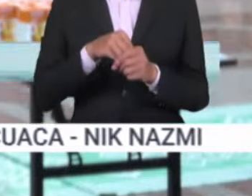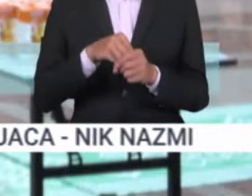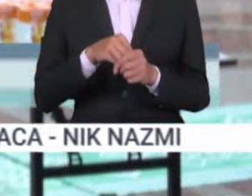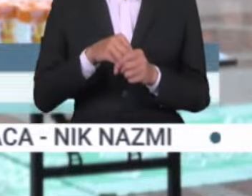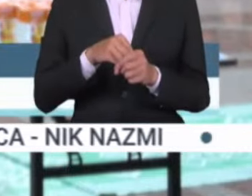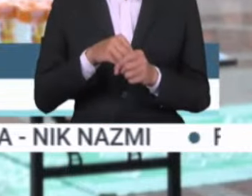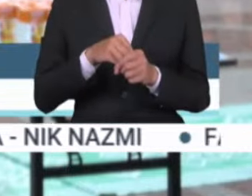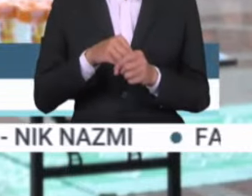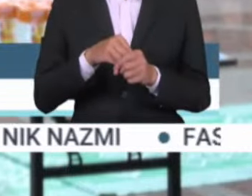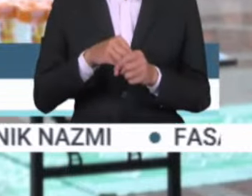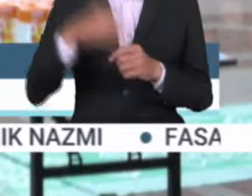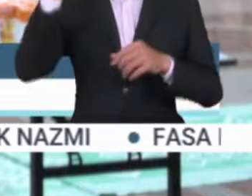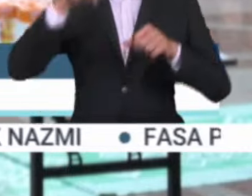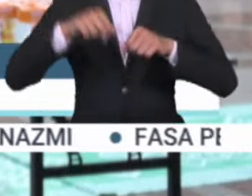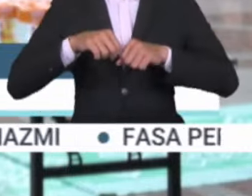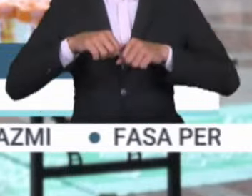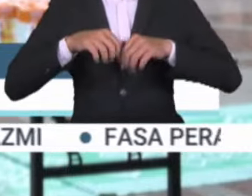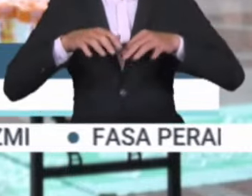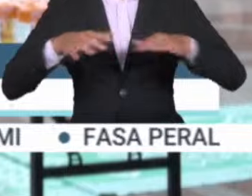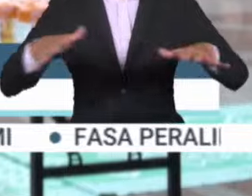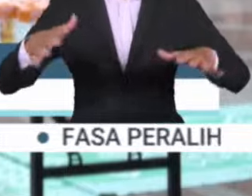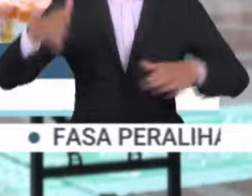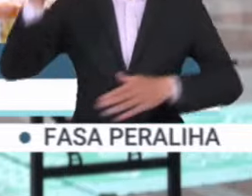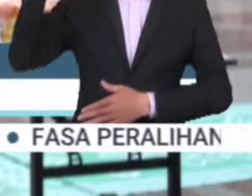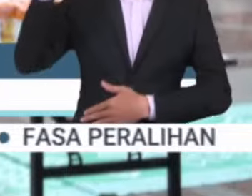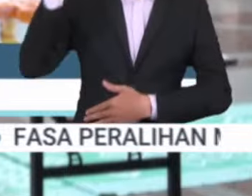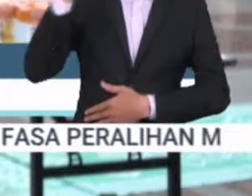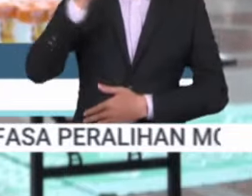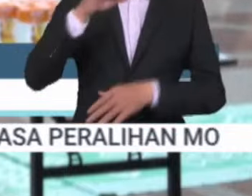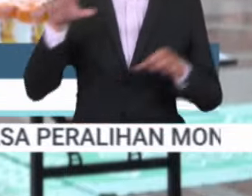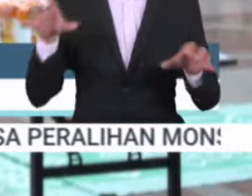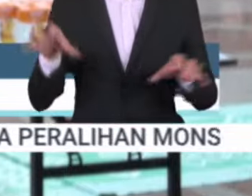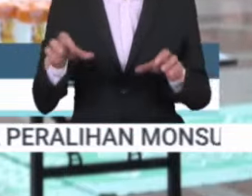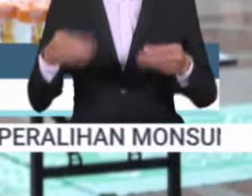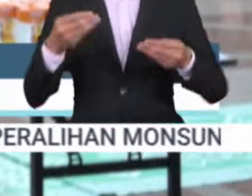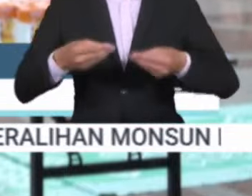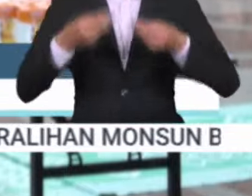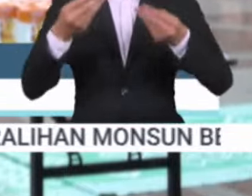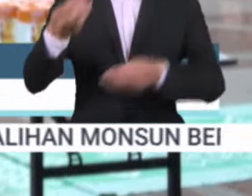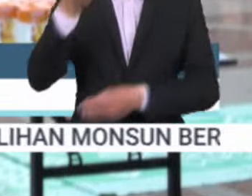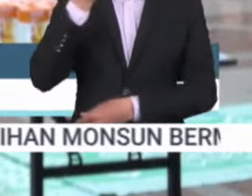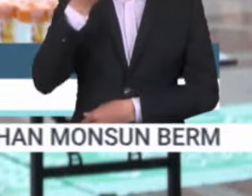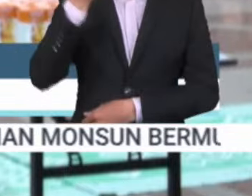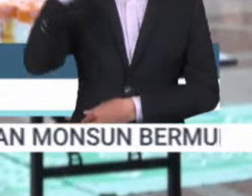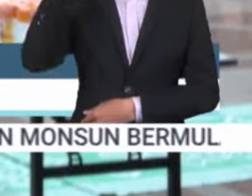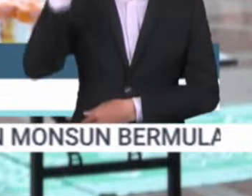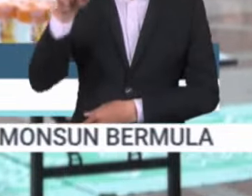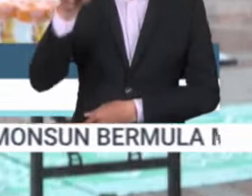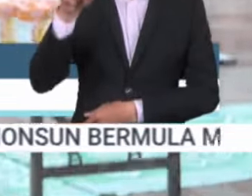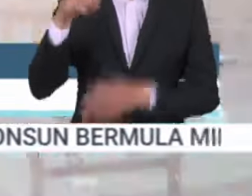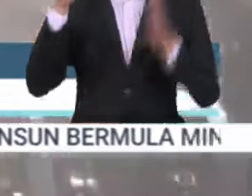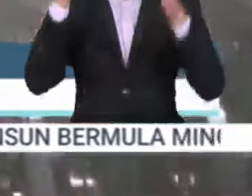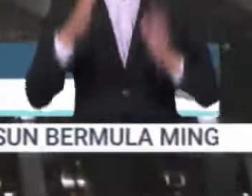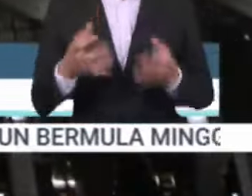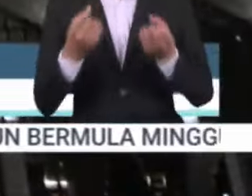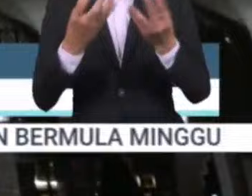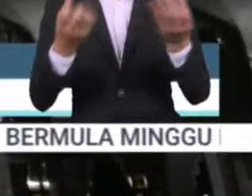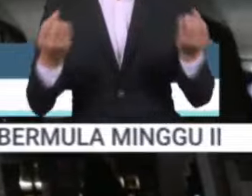antaranya selain daripada menyebarkan salam, Nabi kata wa'atimu ta'am, berilah makan kepada orang